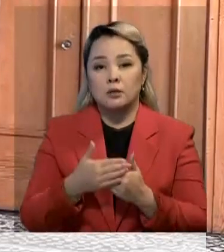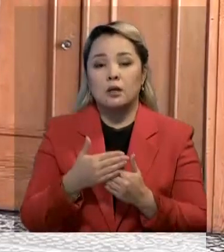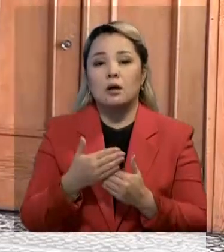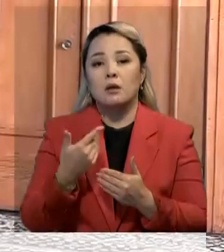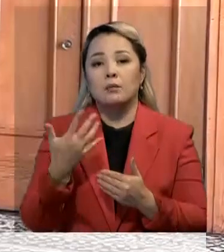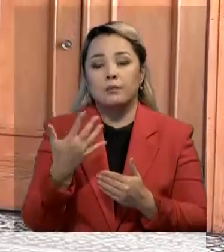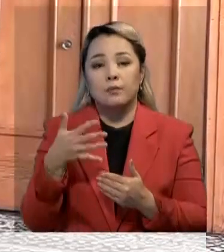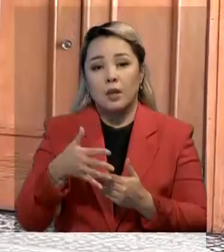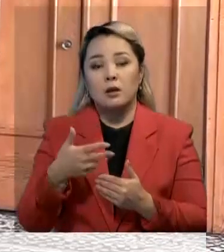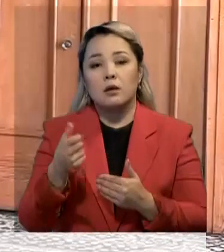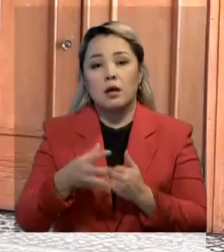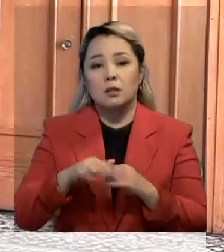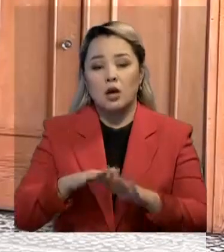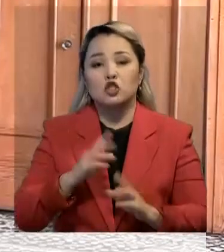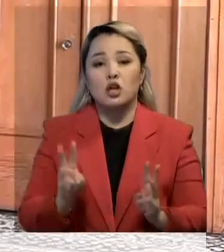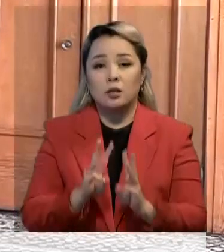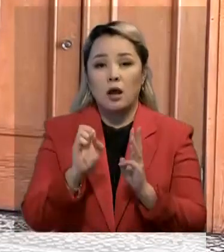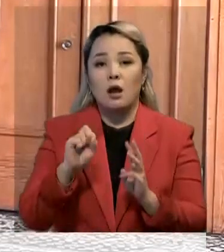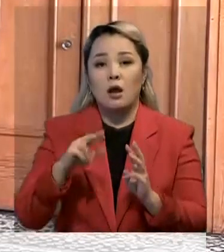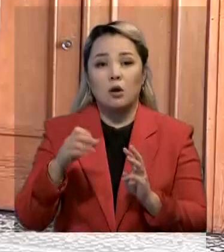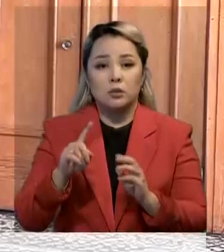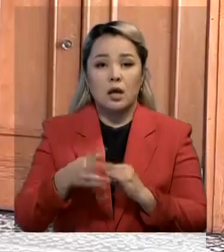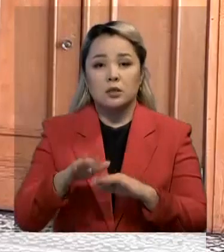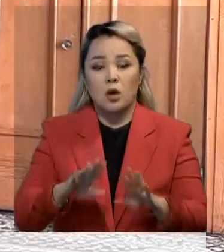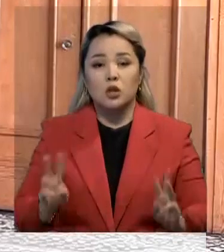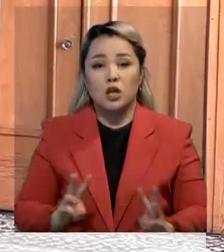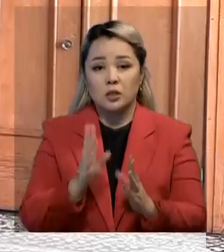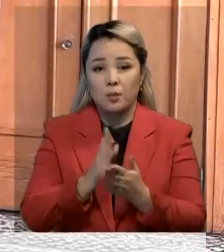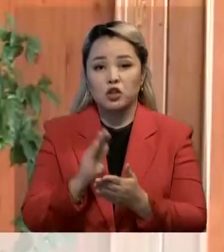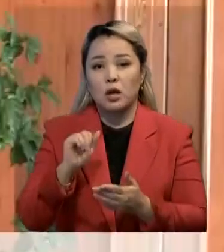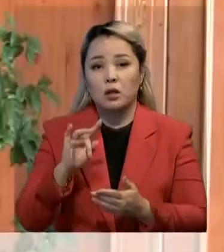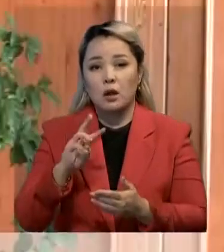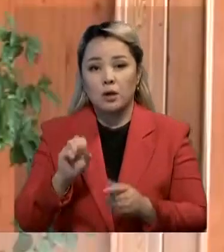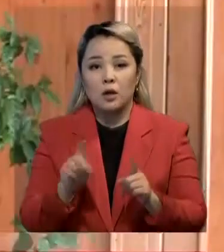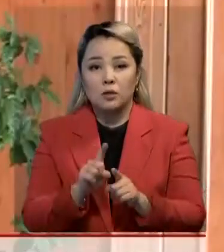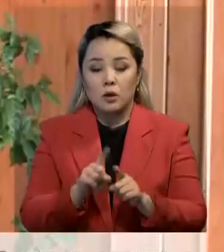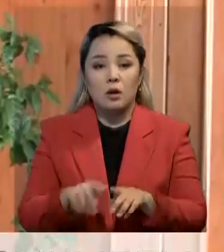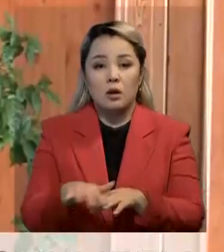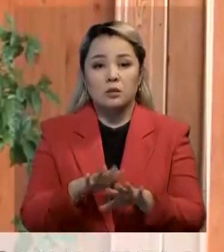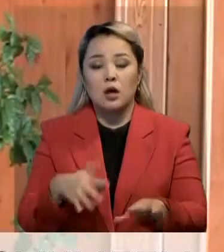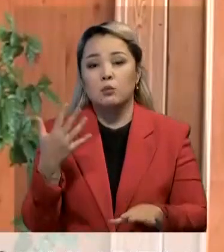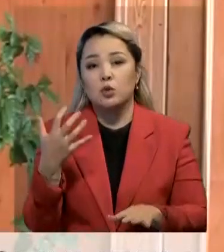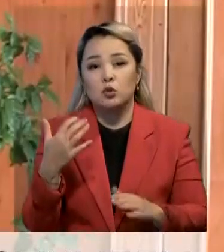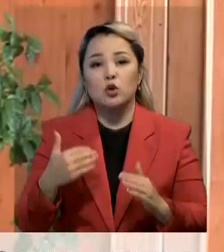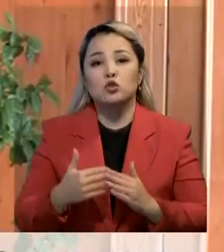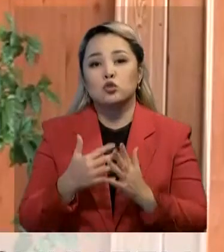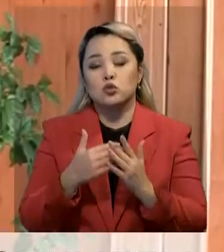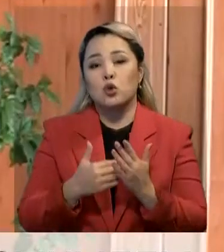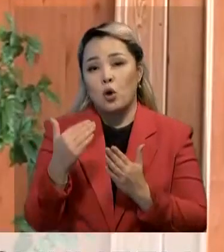5000-дай гектар жанды, Аягөз ауданында жанып жатыр, Жарма ауданында 500-ден жоғары